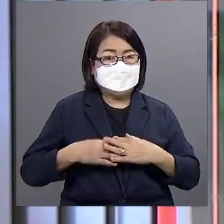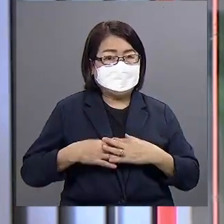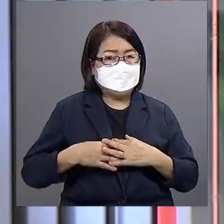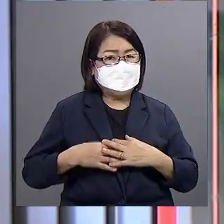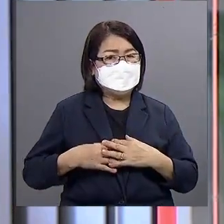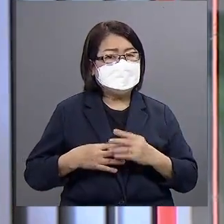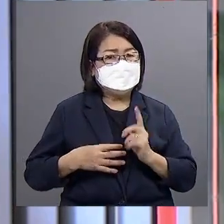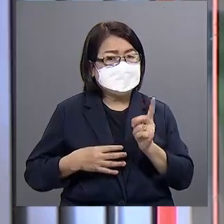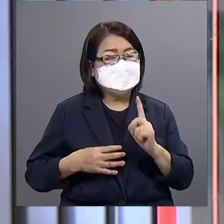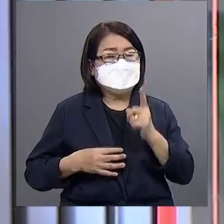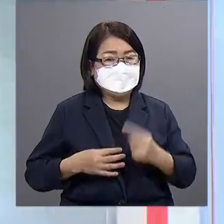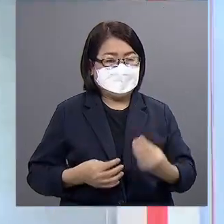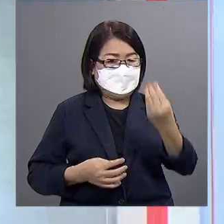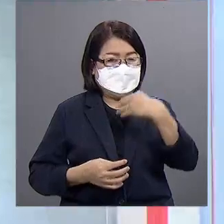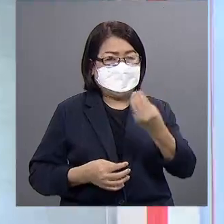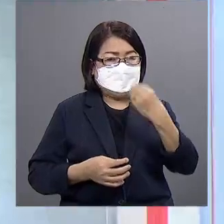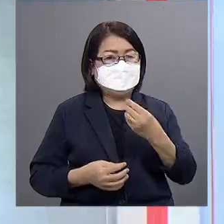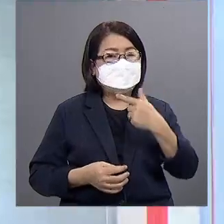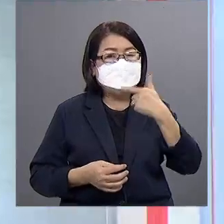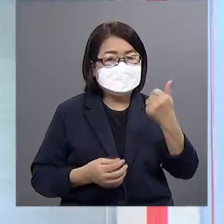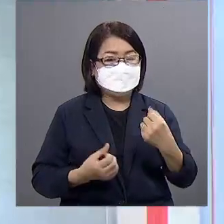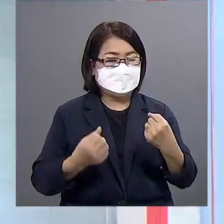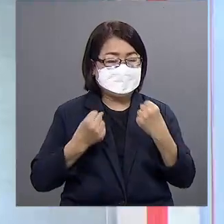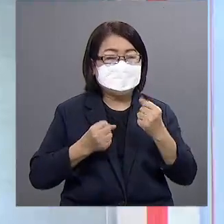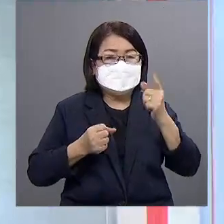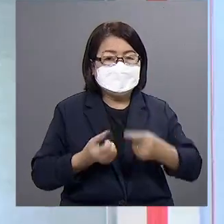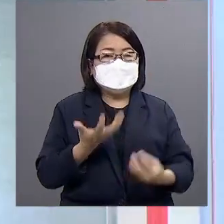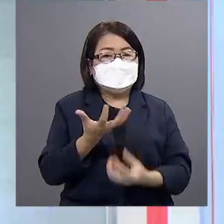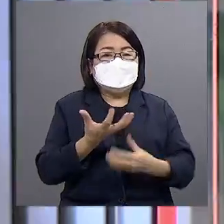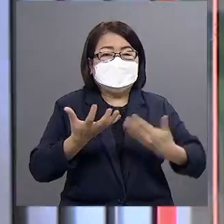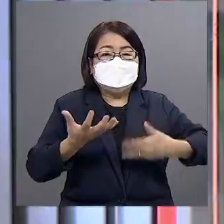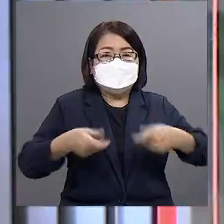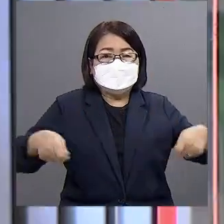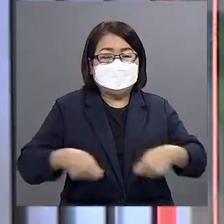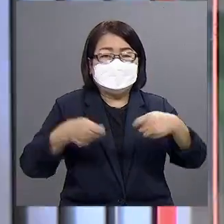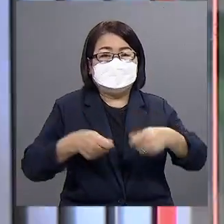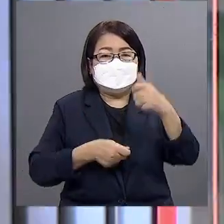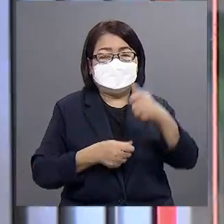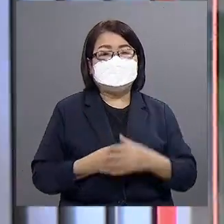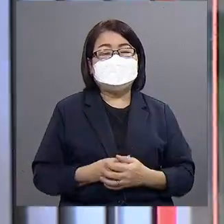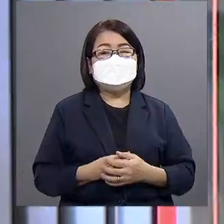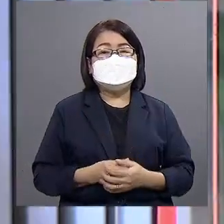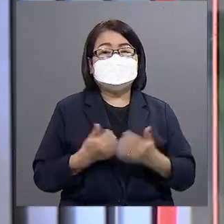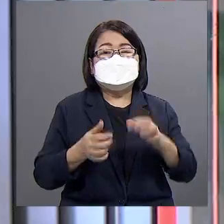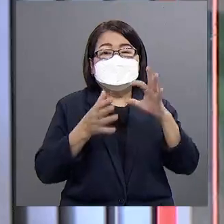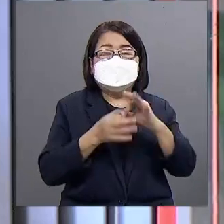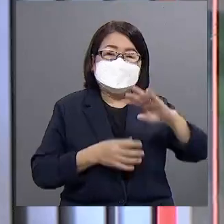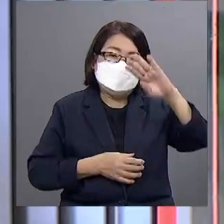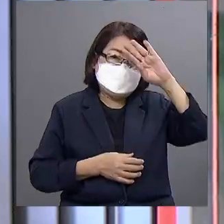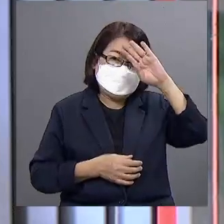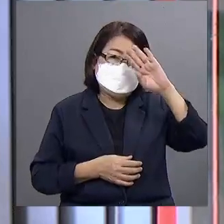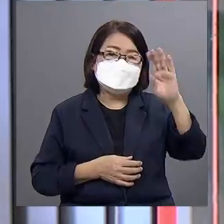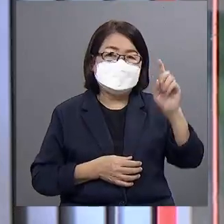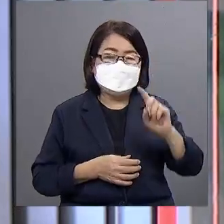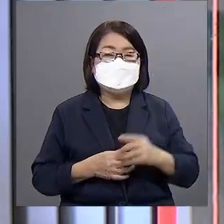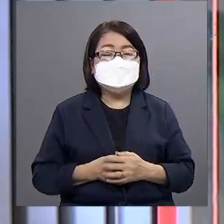กินให้อร่อย ก็ต้องคิดให้ปลอดภัยปรุงให้สุกด้วยนะคะอันนี้สำคัญมากค่ะ มากันที่เรื่องของโรคภัยไข้เจ็บกันต่อครับคุณผู้ชมครับนอกจาก